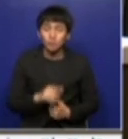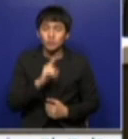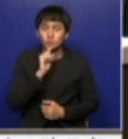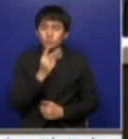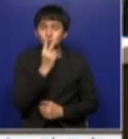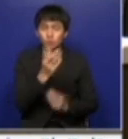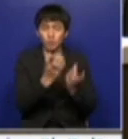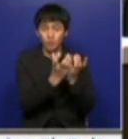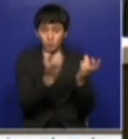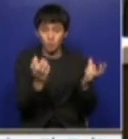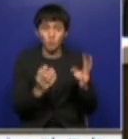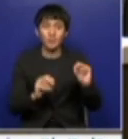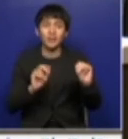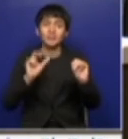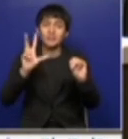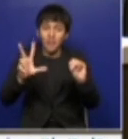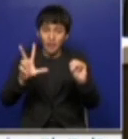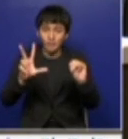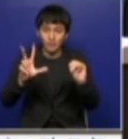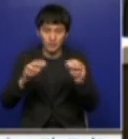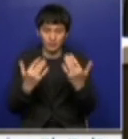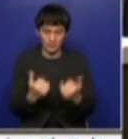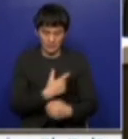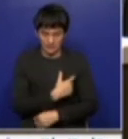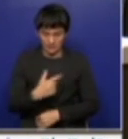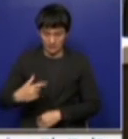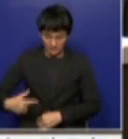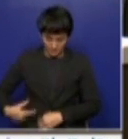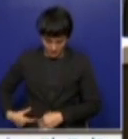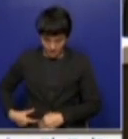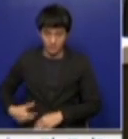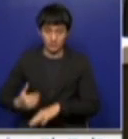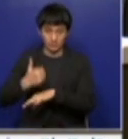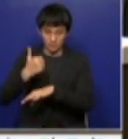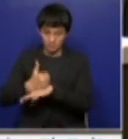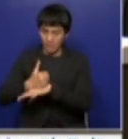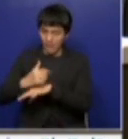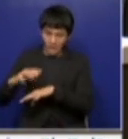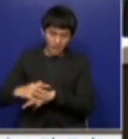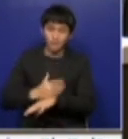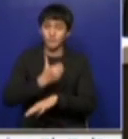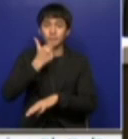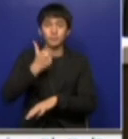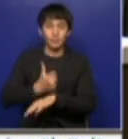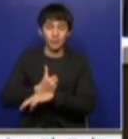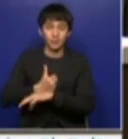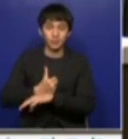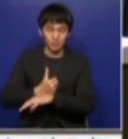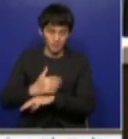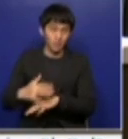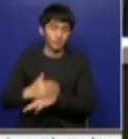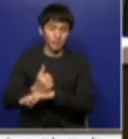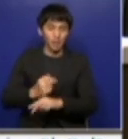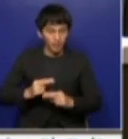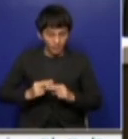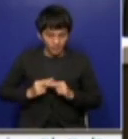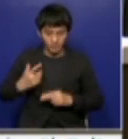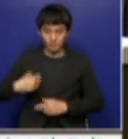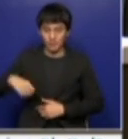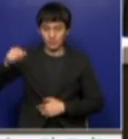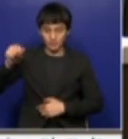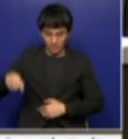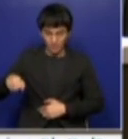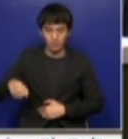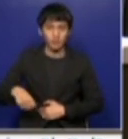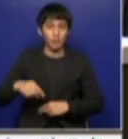และมาตรา 3จะเล่นกันครับองค์พระมหากษัตริย์เป็นผู้ใช้อำนาจอธิปไตยผ่านทางสารผ่านนะคะ